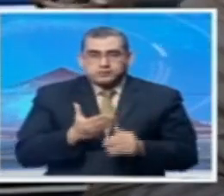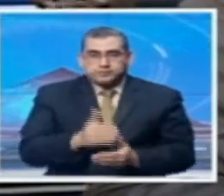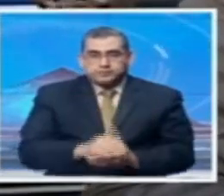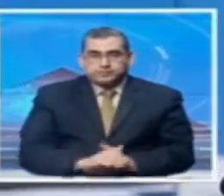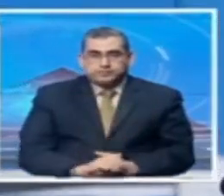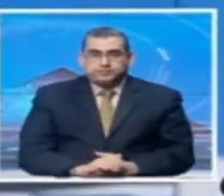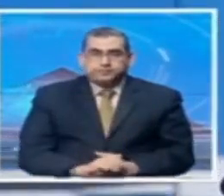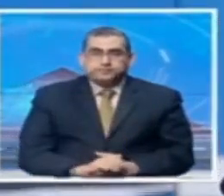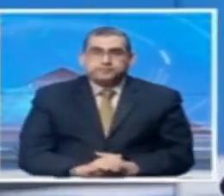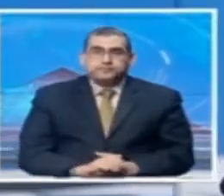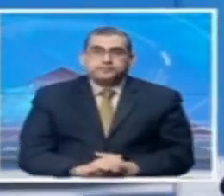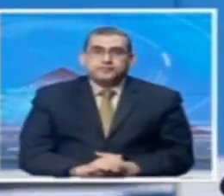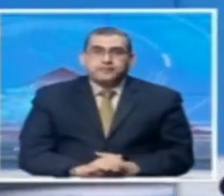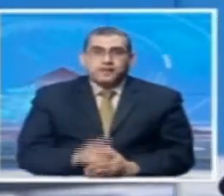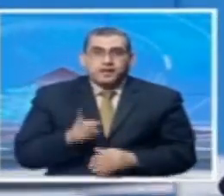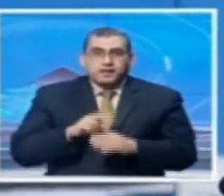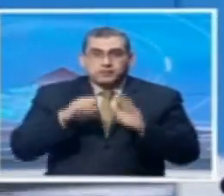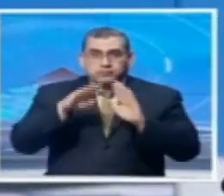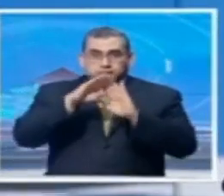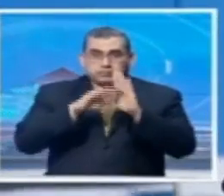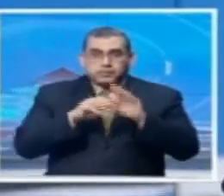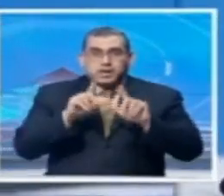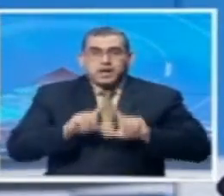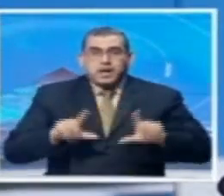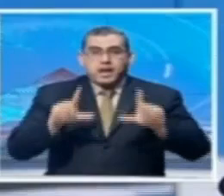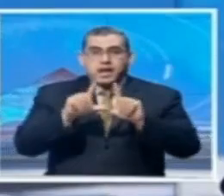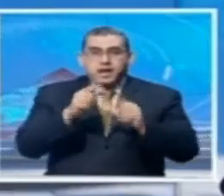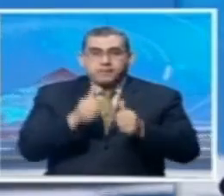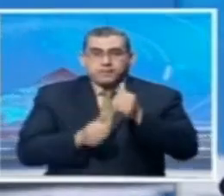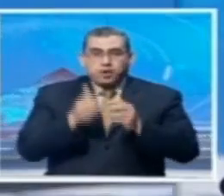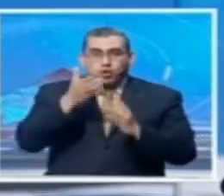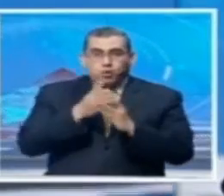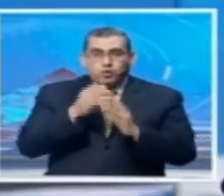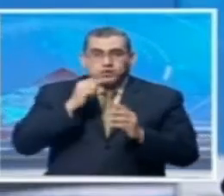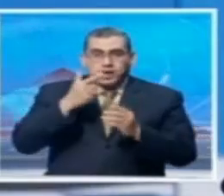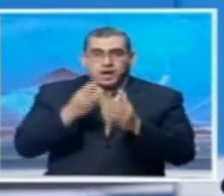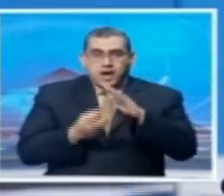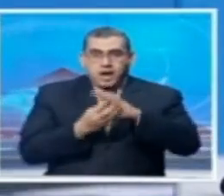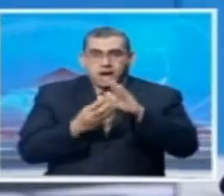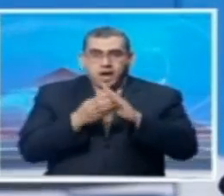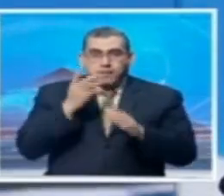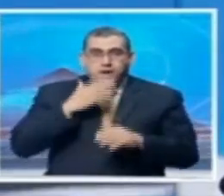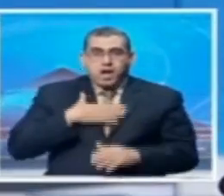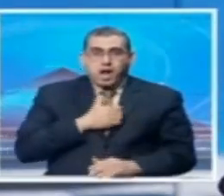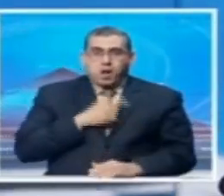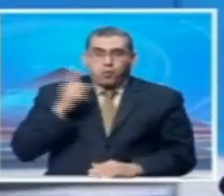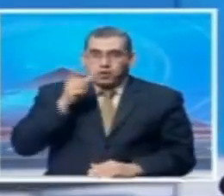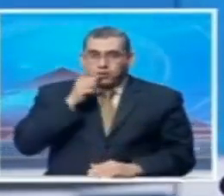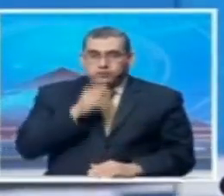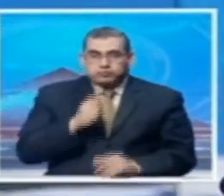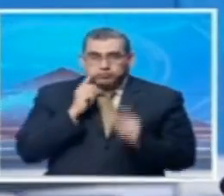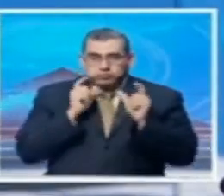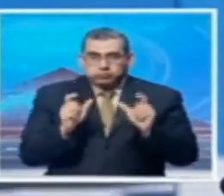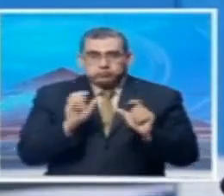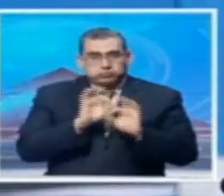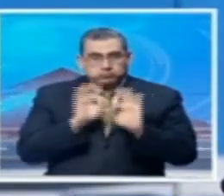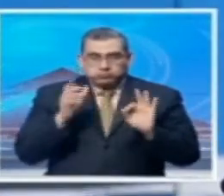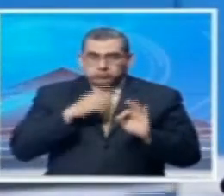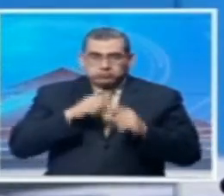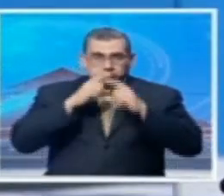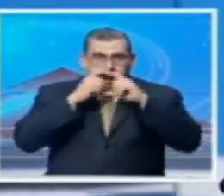المصري. كما انتظمت لجان امتحانات نصف العام الدراسي الجامعي بجامعة حلوان وسط إجراءات